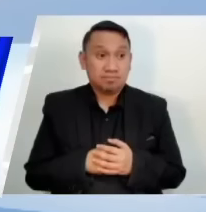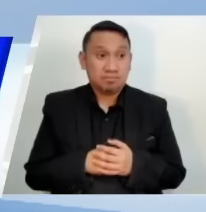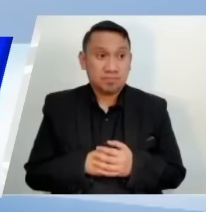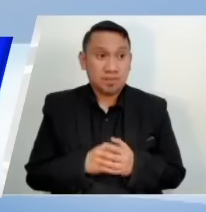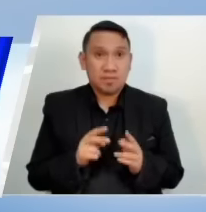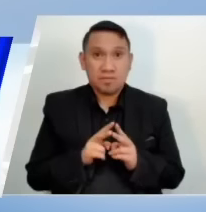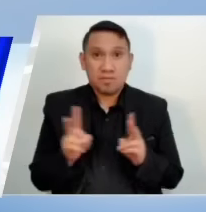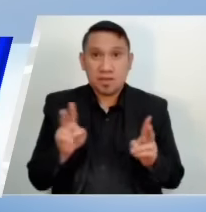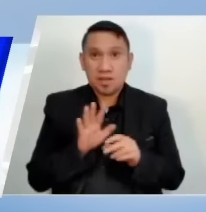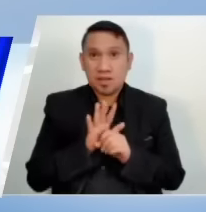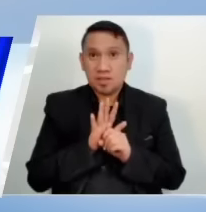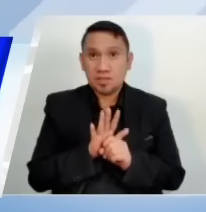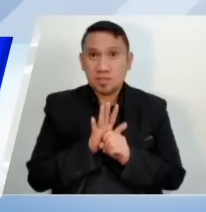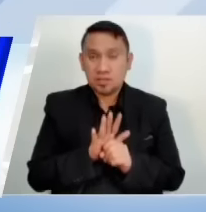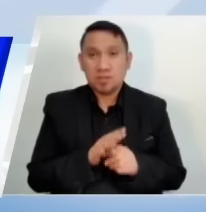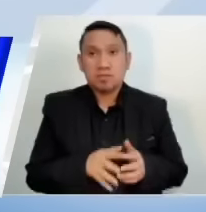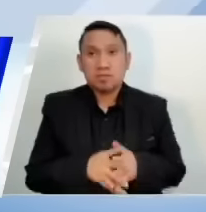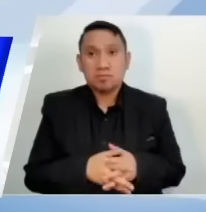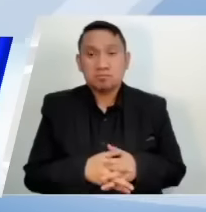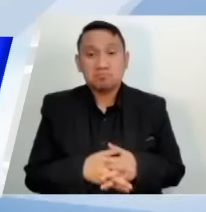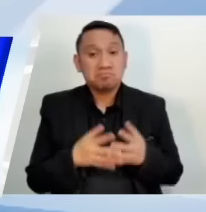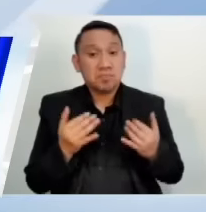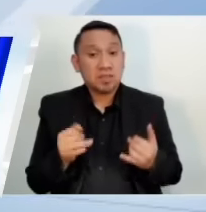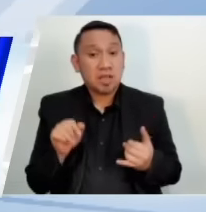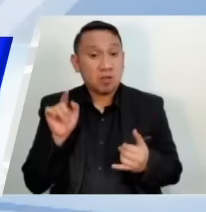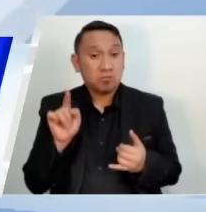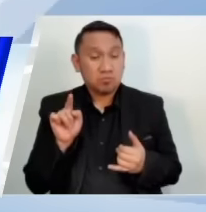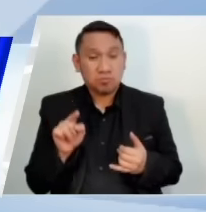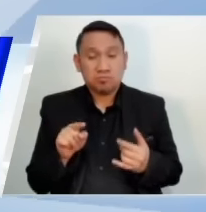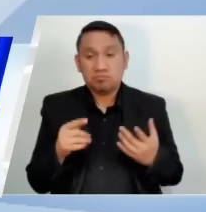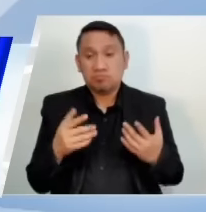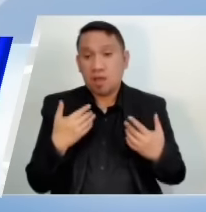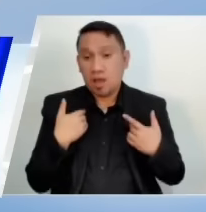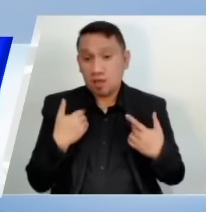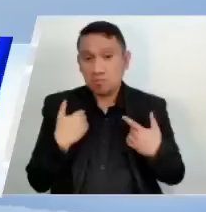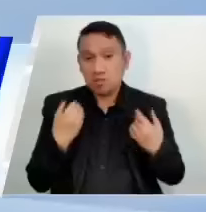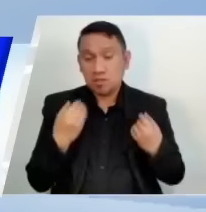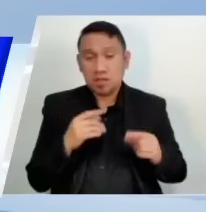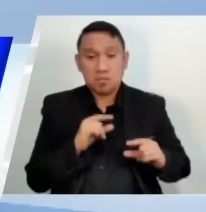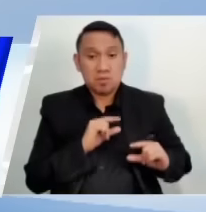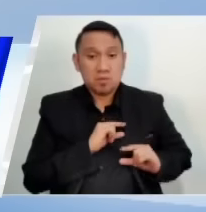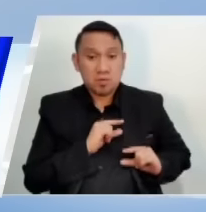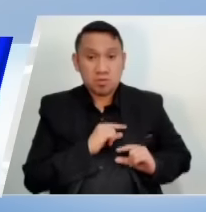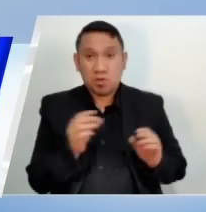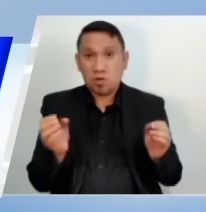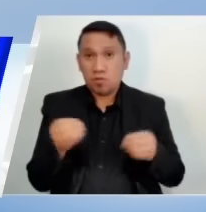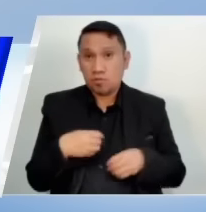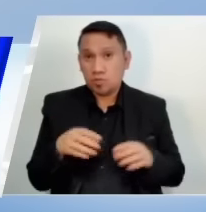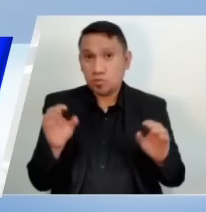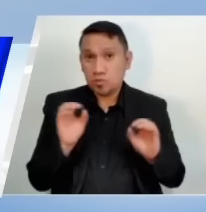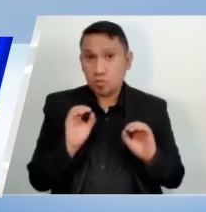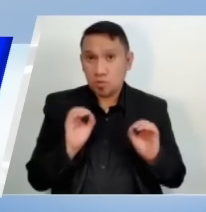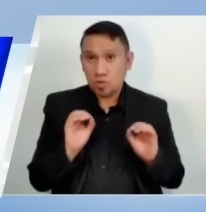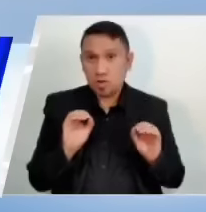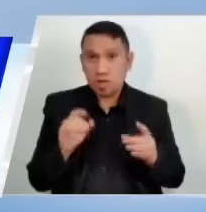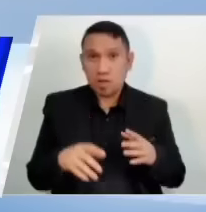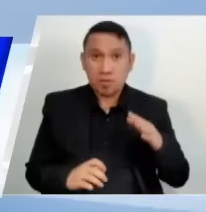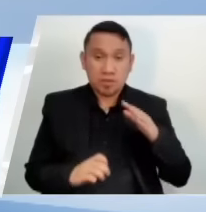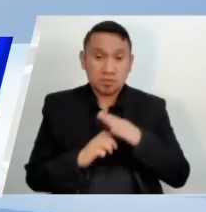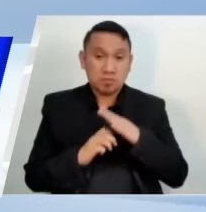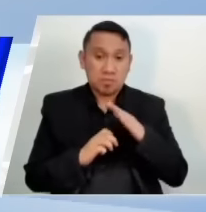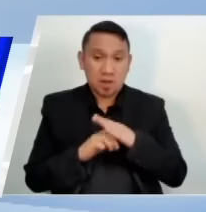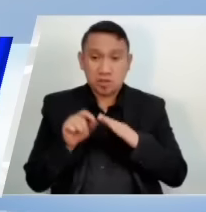stressed. Lumabas sa pagdinig na naglipa na pa rin ng mga security agency na wala o expired ang mga license to operate mula sa